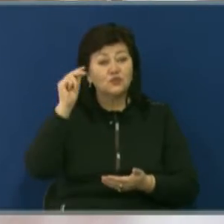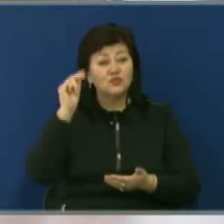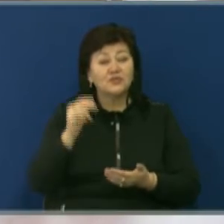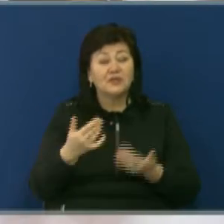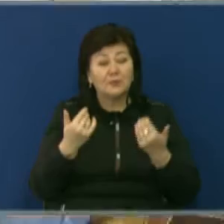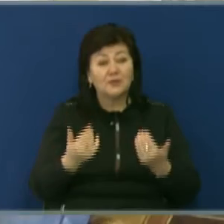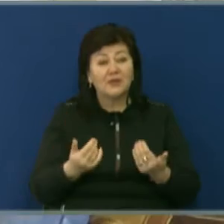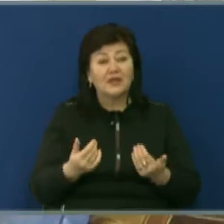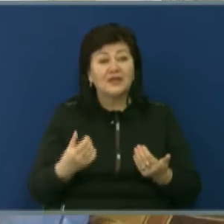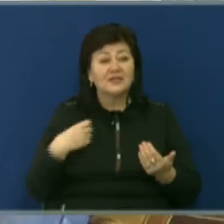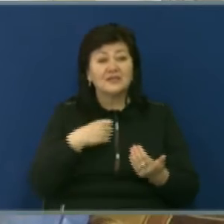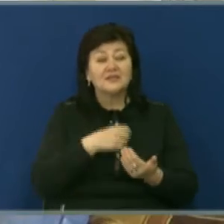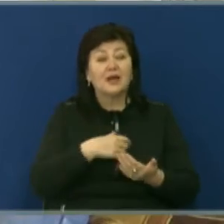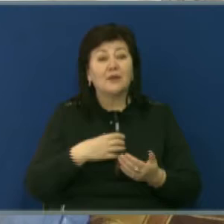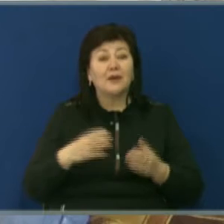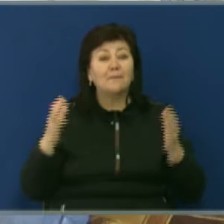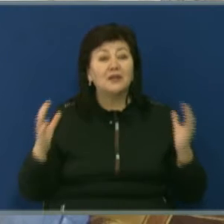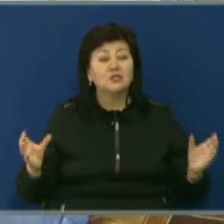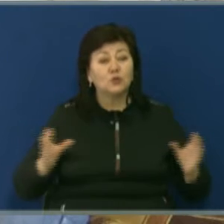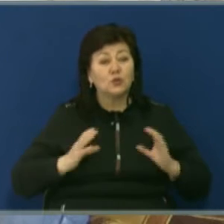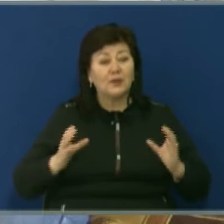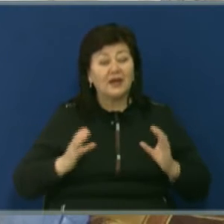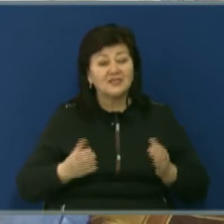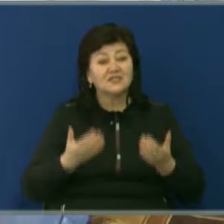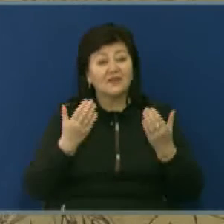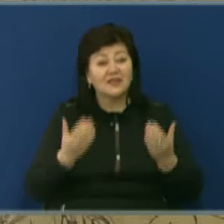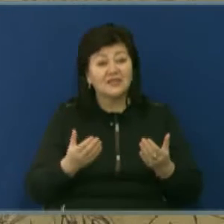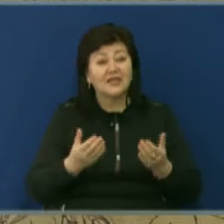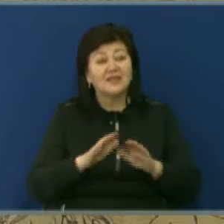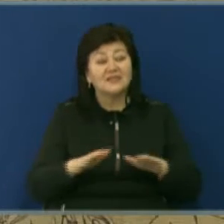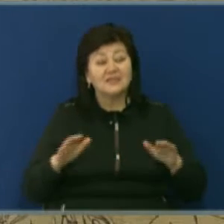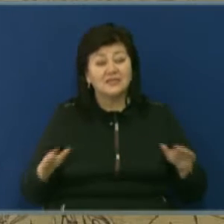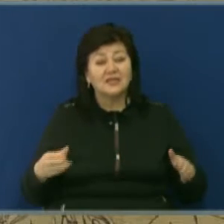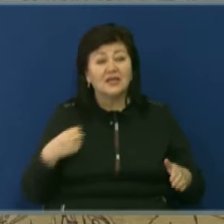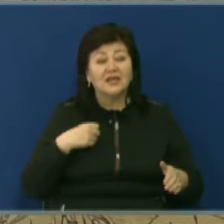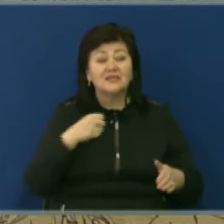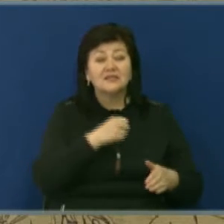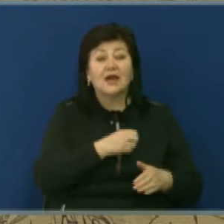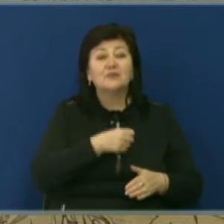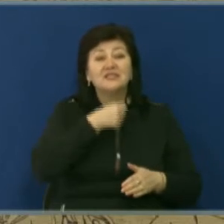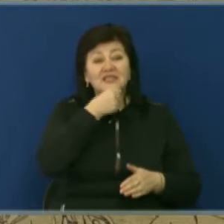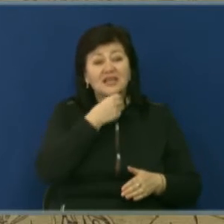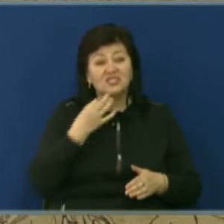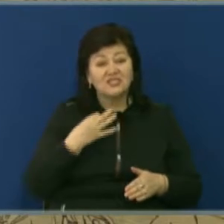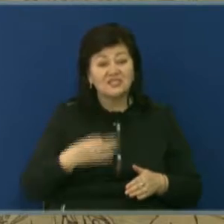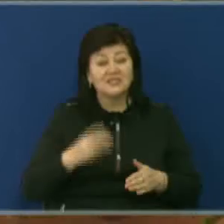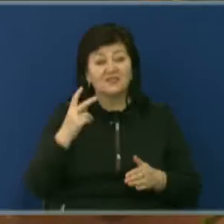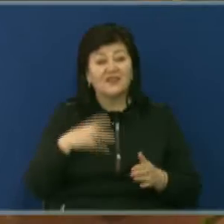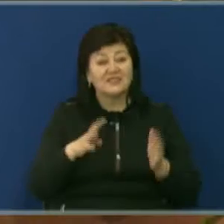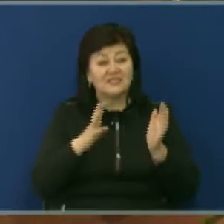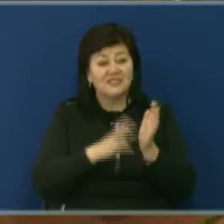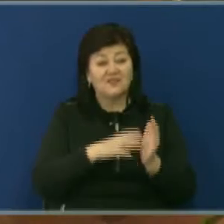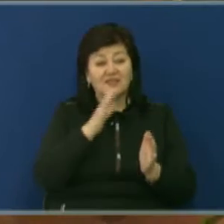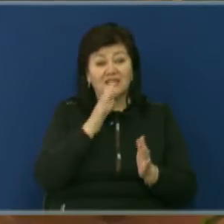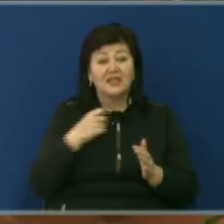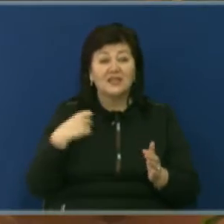Кандыбаның басты байлығы балалары. Қазір олардың үлкен ұлы 29 жаста болса, ал кенжесі жақында ғана 5-ке толды. Отбасында